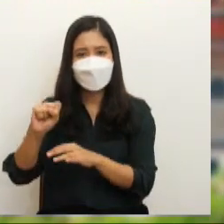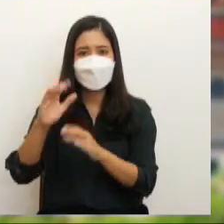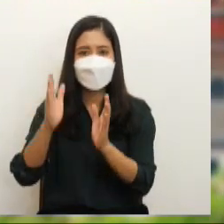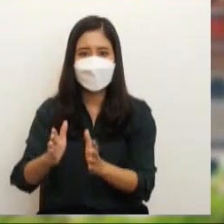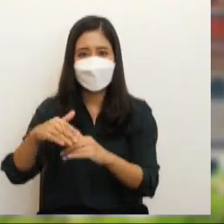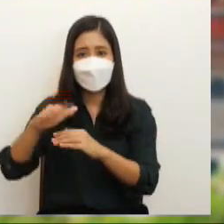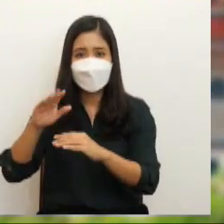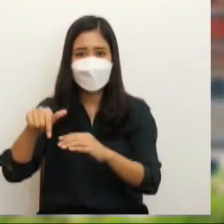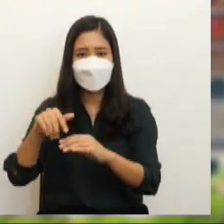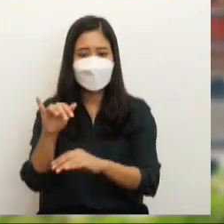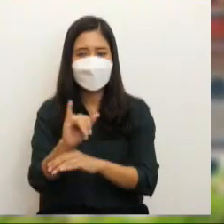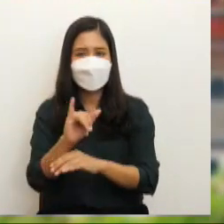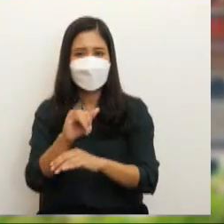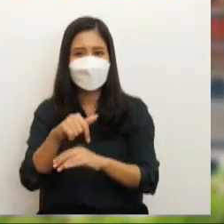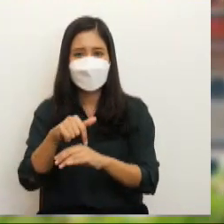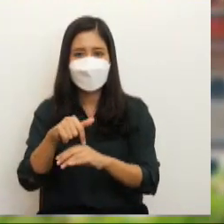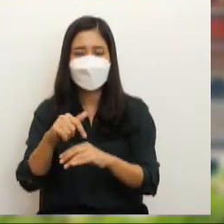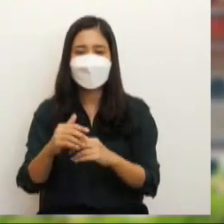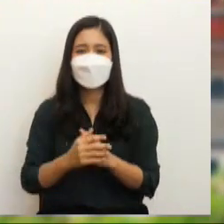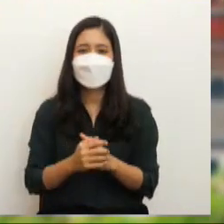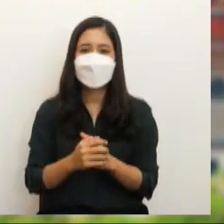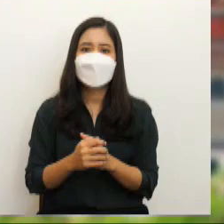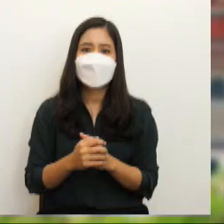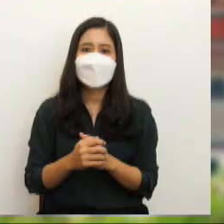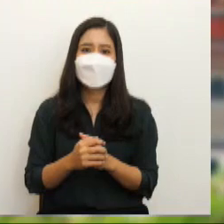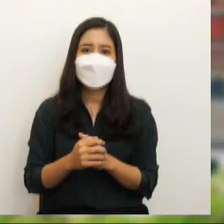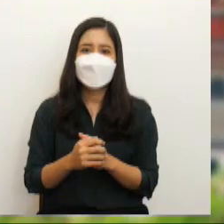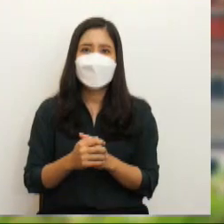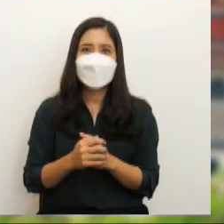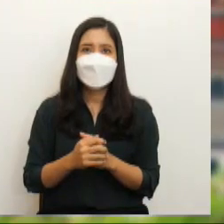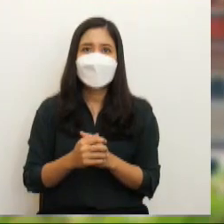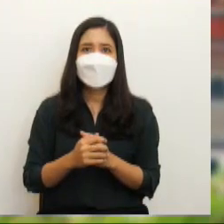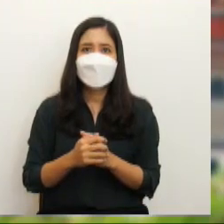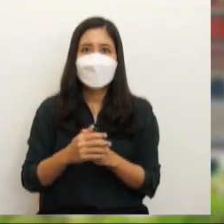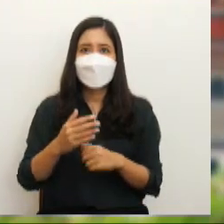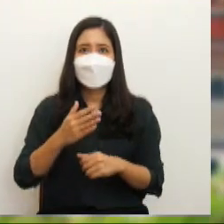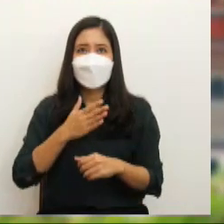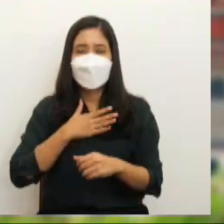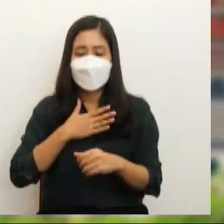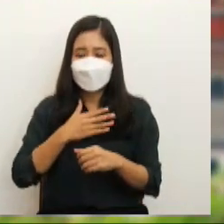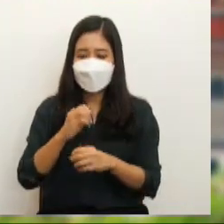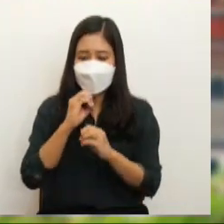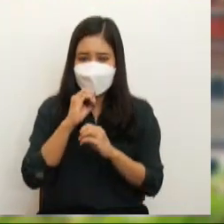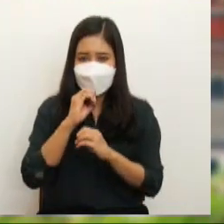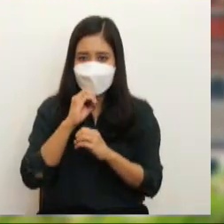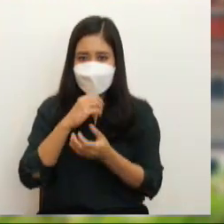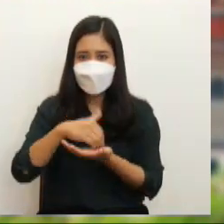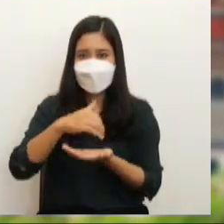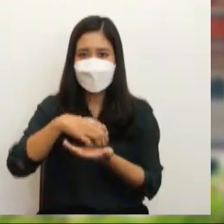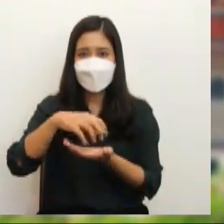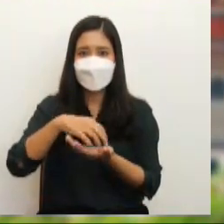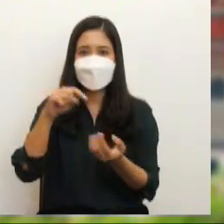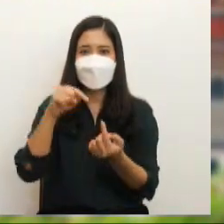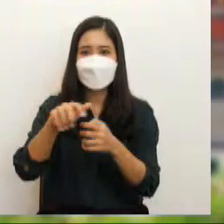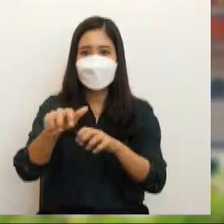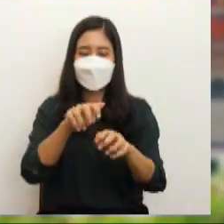ครับอย่างไรก็ตามครับผมย้ำไปยังเพื่อนๆอีกคนทุกท่านนะครับว่าเราจัดการศึกษาทั้งภาครัฐ